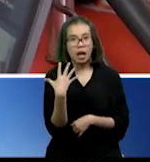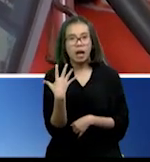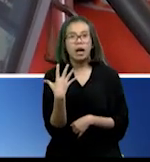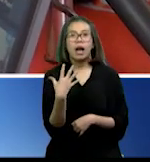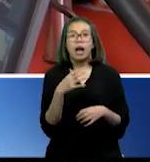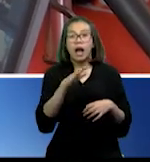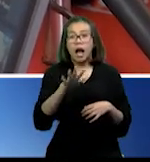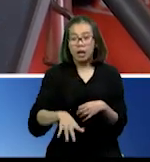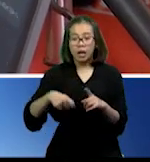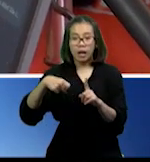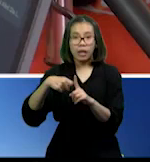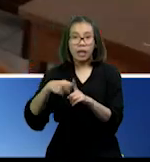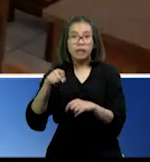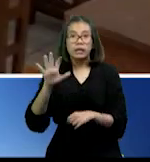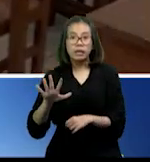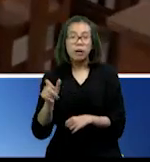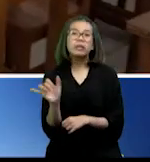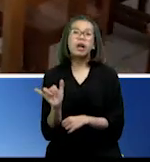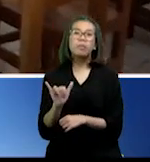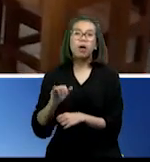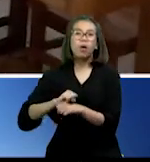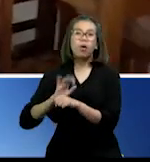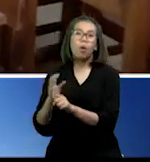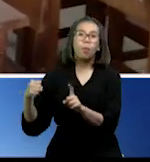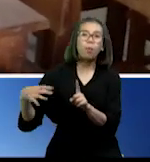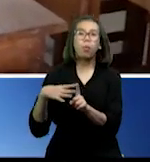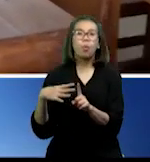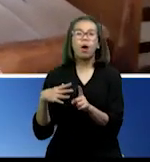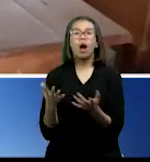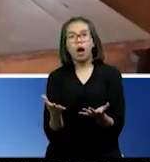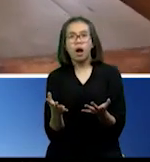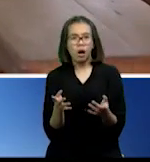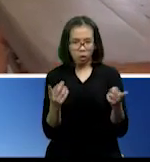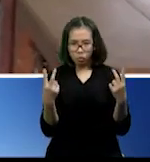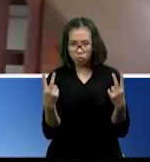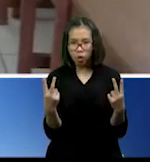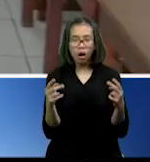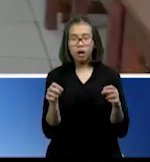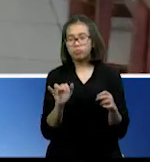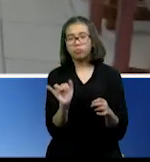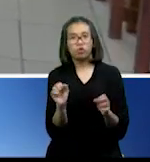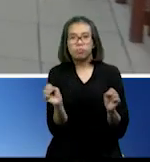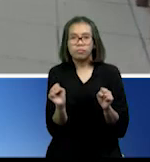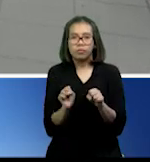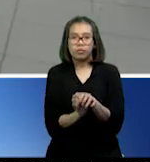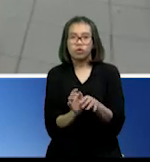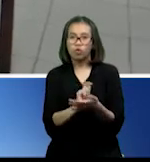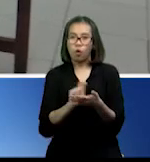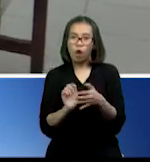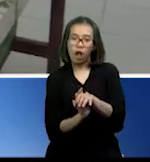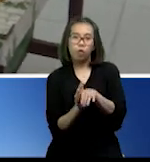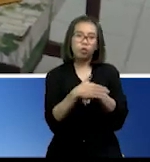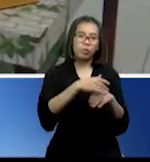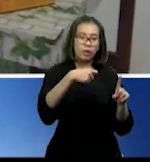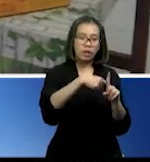berada di kelas 5 SD 1 orangnya yang terkonfirmasi covert 19 sehingga barulah pihak sekolah memutuskan untuk melakukan lock dan seluruhnya dari